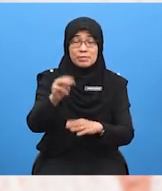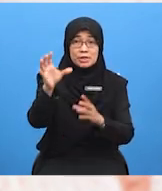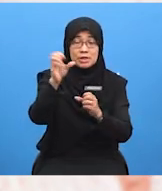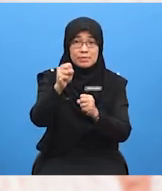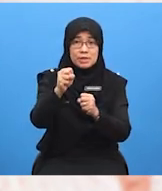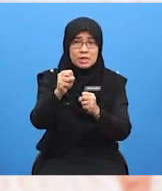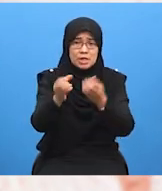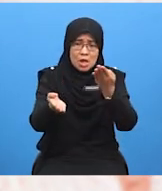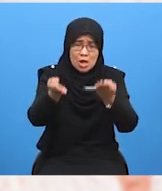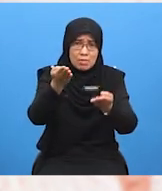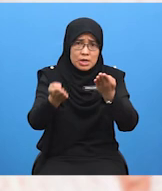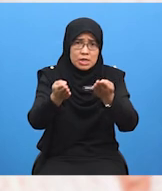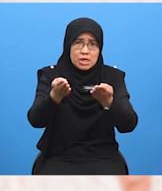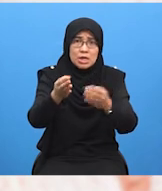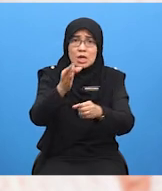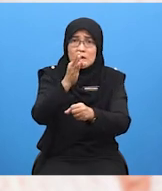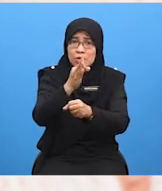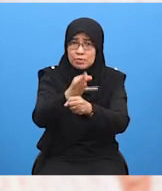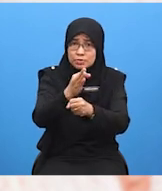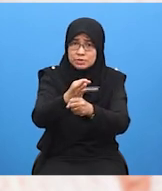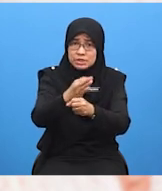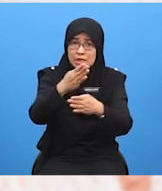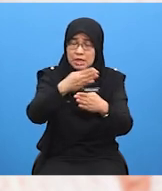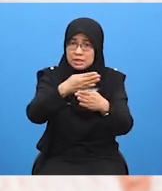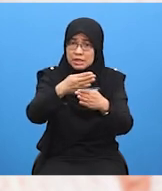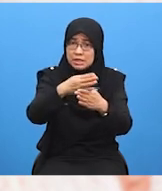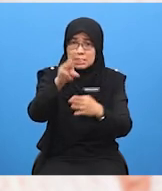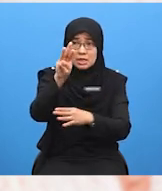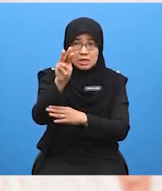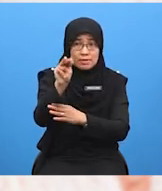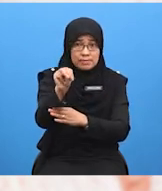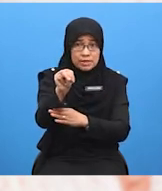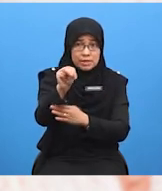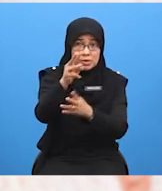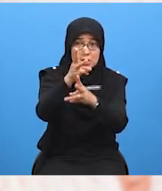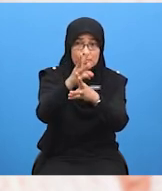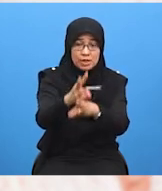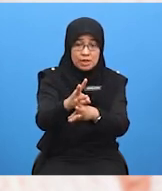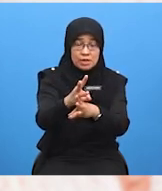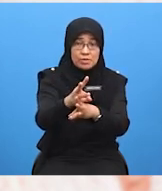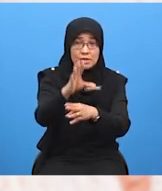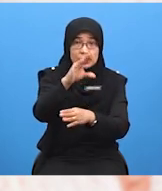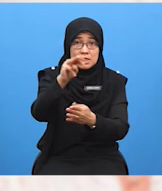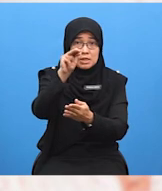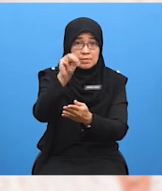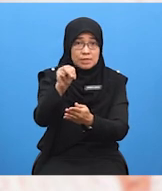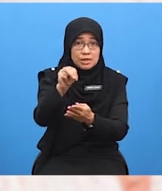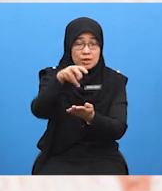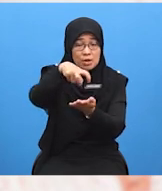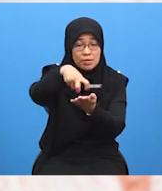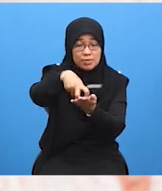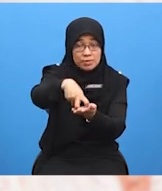dapat membandingkan kefungsian di antara mikro pengawal dan pemproses mikro.